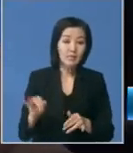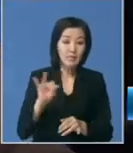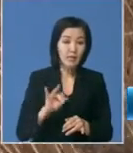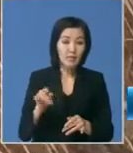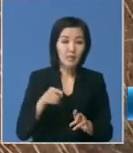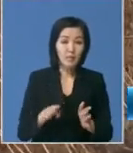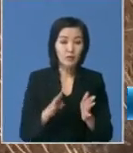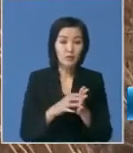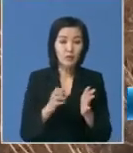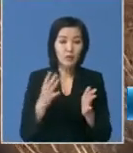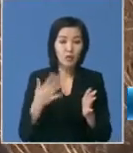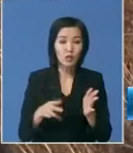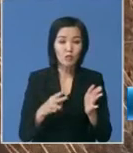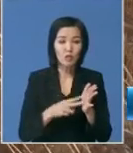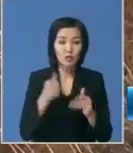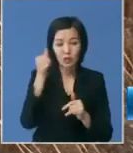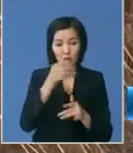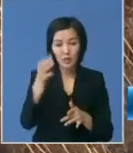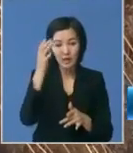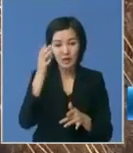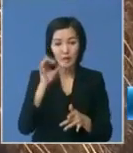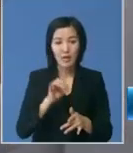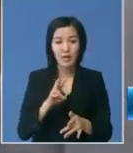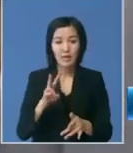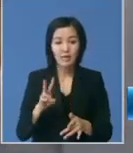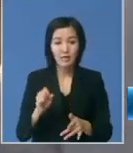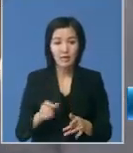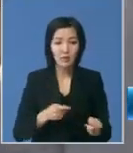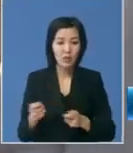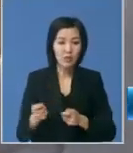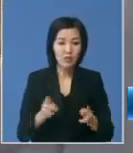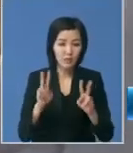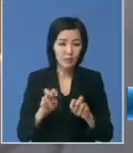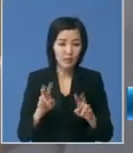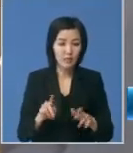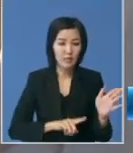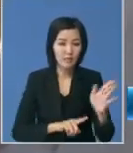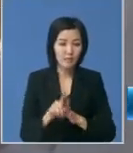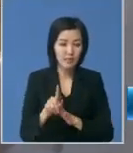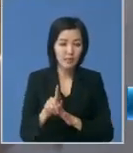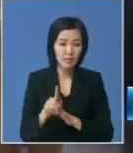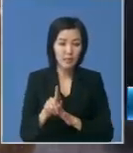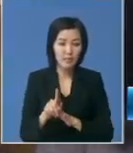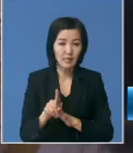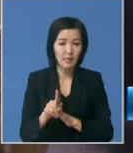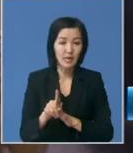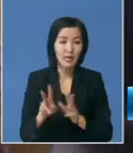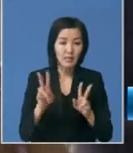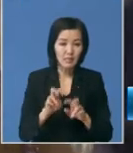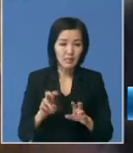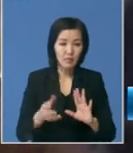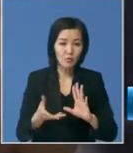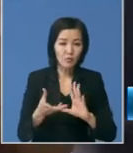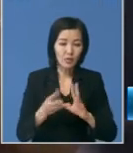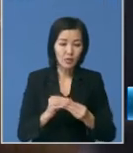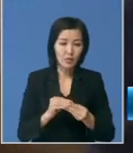рет 1957 жылы ғалым Анна Максимованың жетекшілігімен зерттеле бастады. Археологиялық жұмыстар нәтижесінде